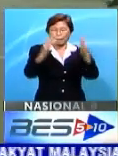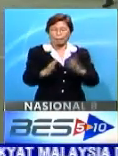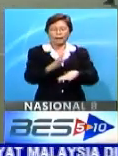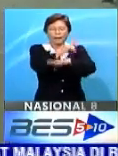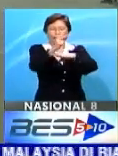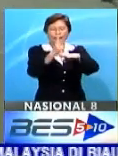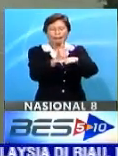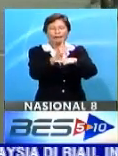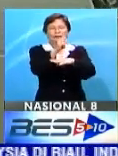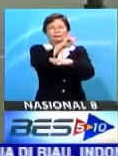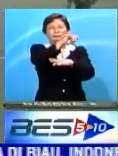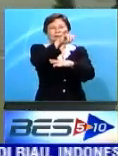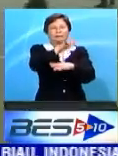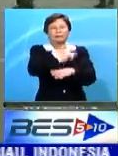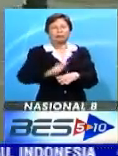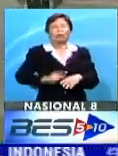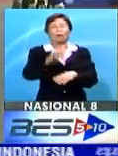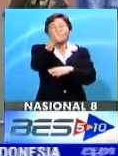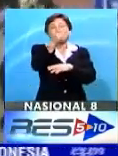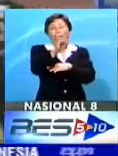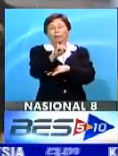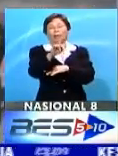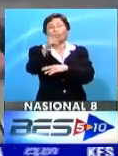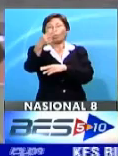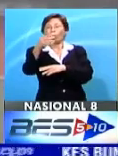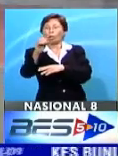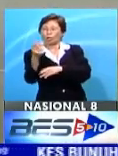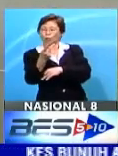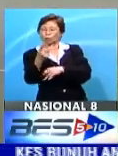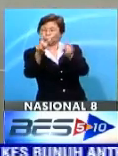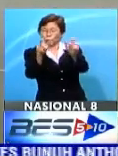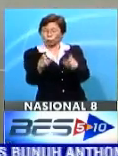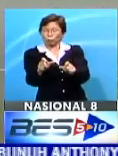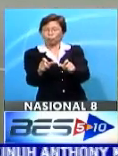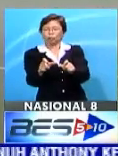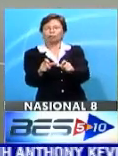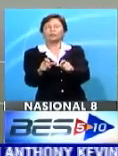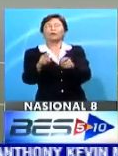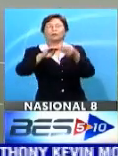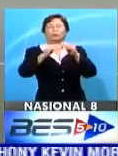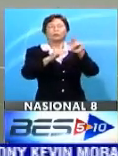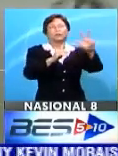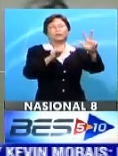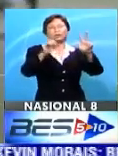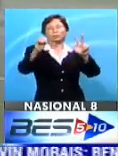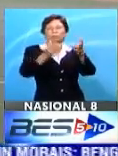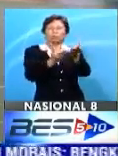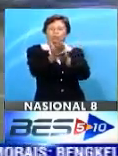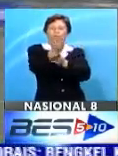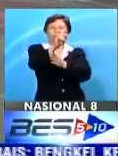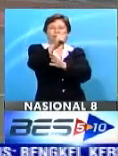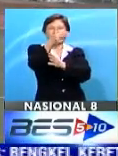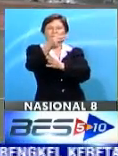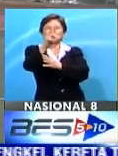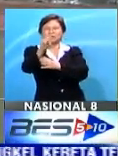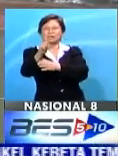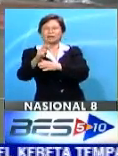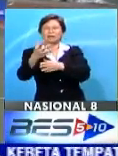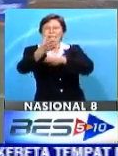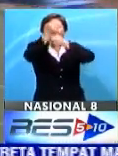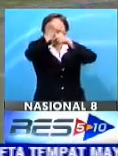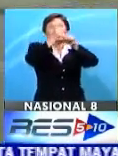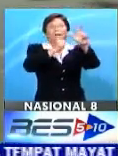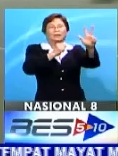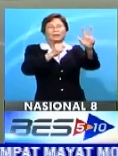Ahmad Tajuddin, Tengku Abdul Jalil, manakala Jose Leandro Tolini melebarkan kedudukan kepada 3-0 sekaligus THT mendahului